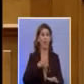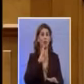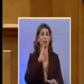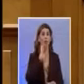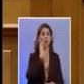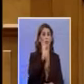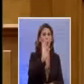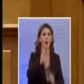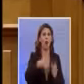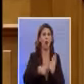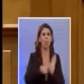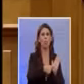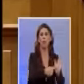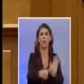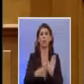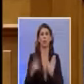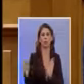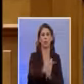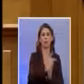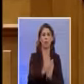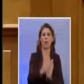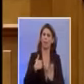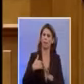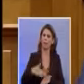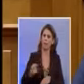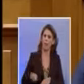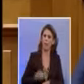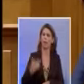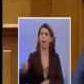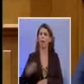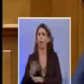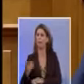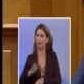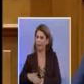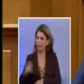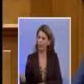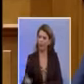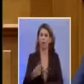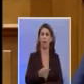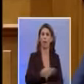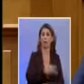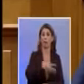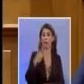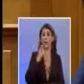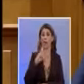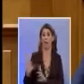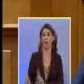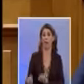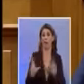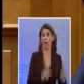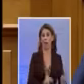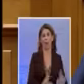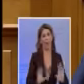Όλο και κάτι έχουμε. Ξέρετε όμως, κύριε Μητσοτάκη, Δεν είμαστε το ίδιο.